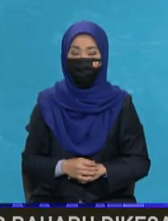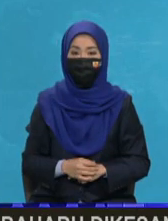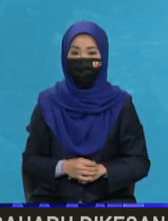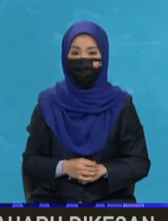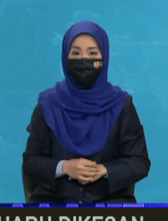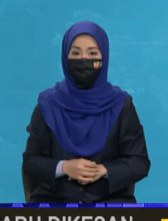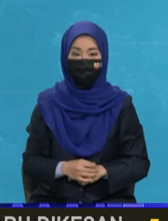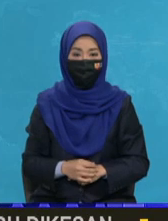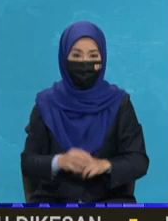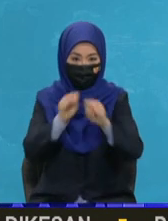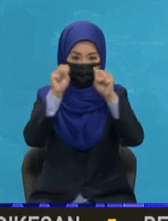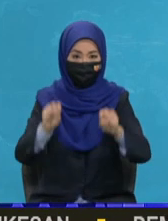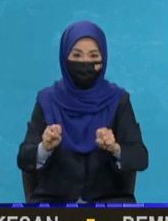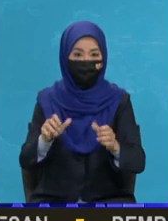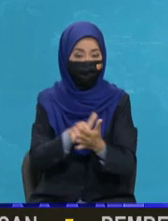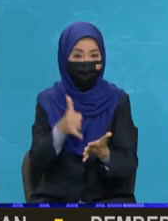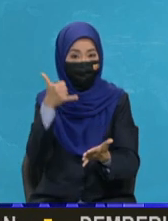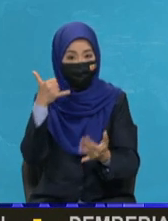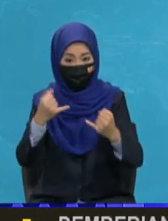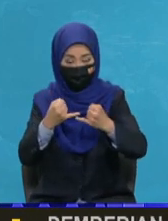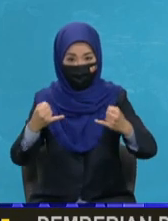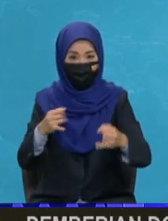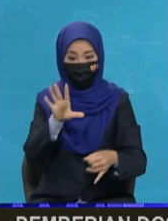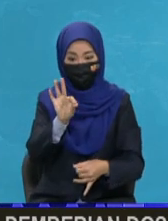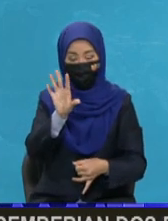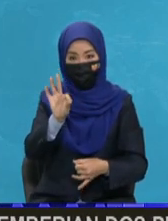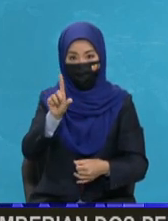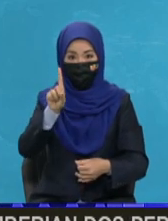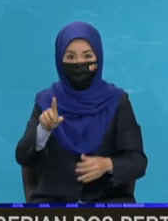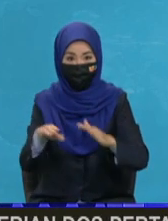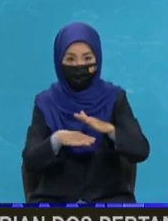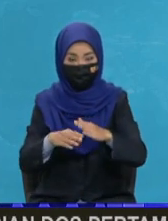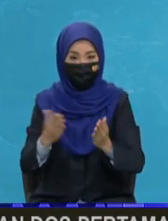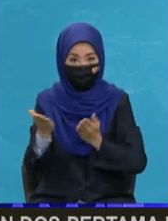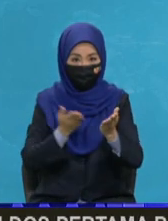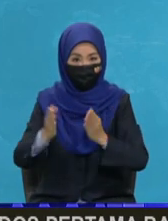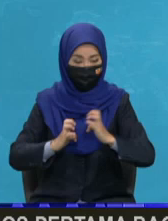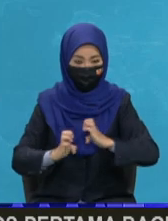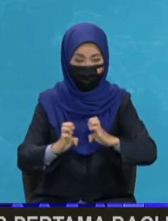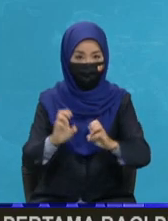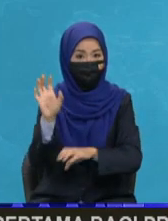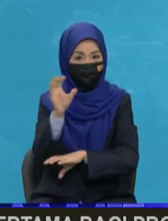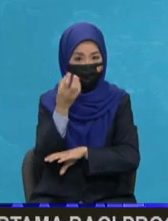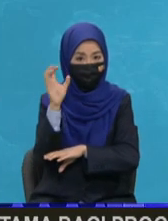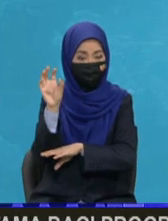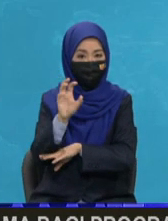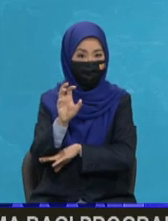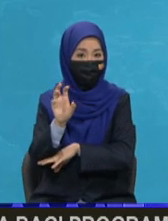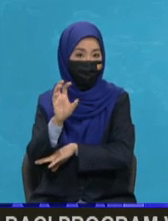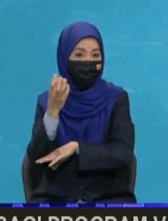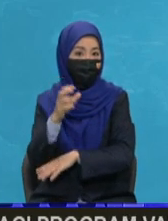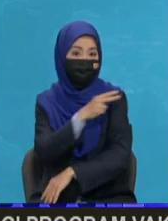Hai sistem kalian m tulen a991 di bawah primatan kecemasan emblems perubatan